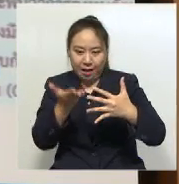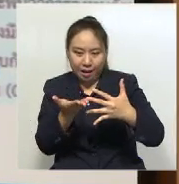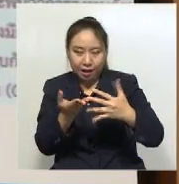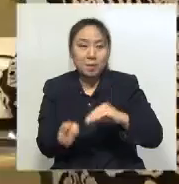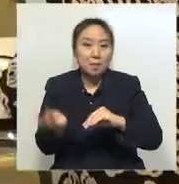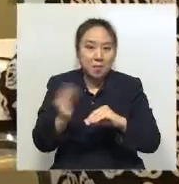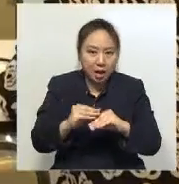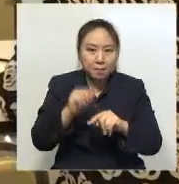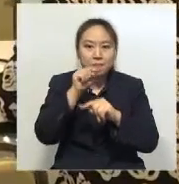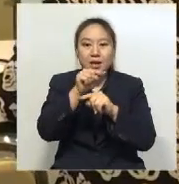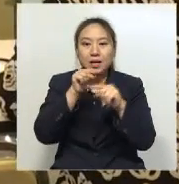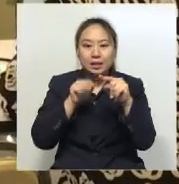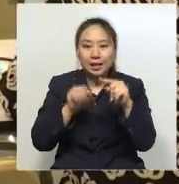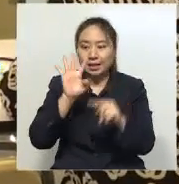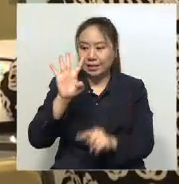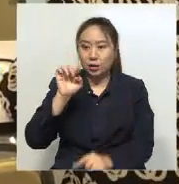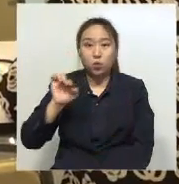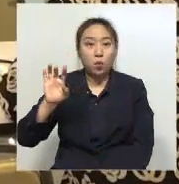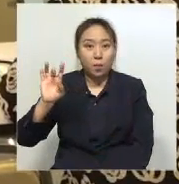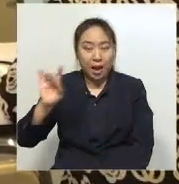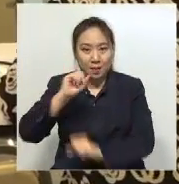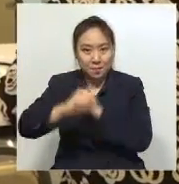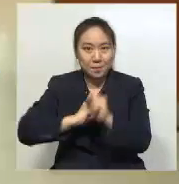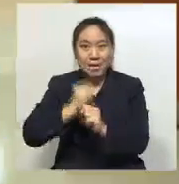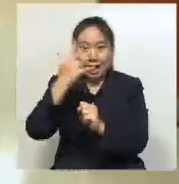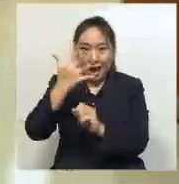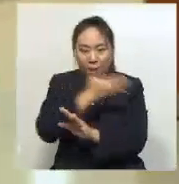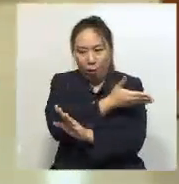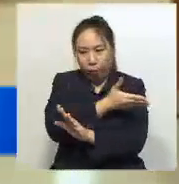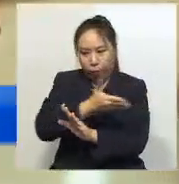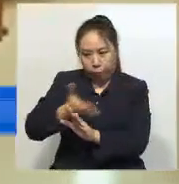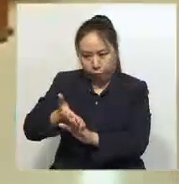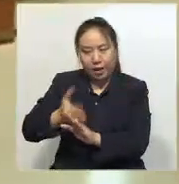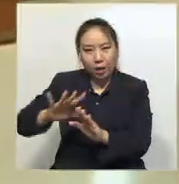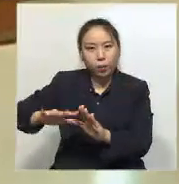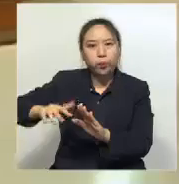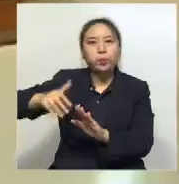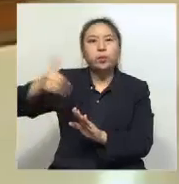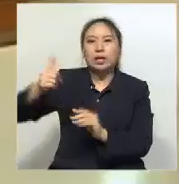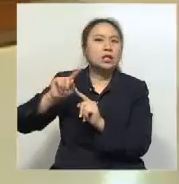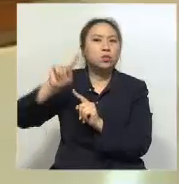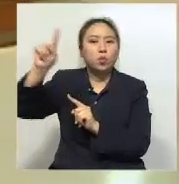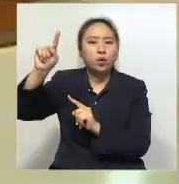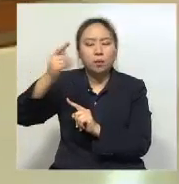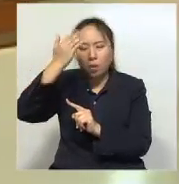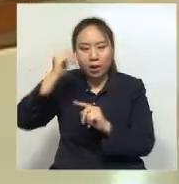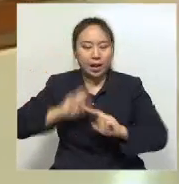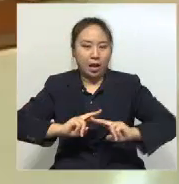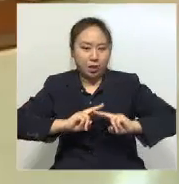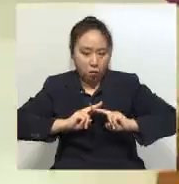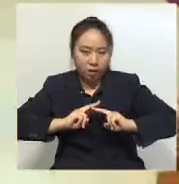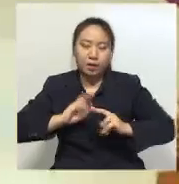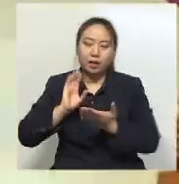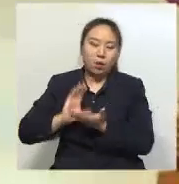ร้อยละ 4.8 เป็นการเติบโตสูงสุดในช่วง5ปีที่ผ่านมาโดยเป็นผลจากการบริโภคและการลงทุนภาคเอกชน